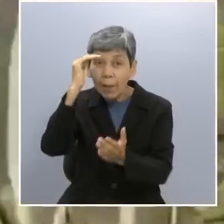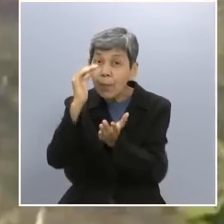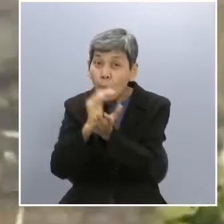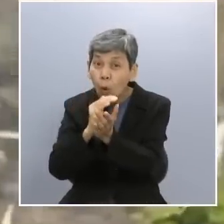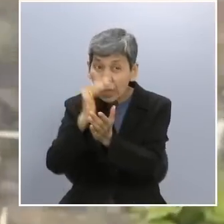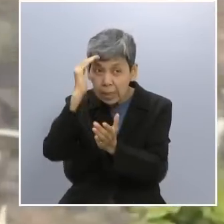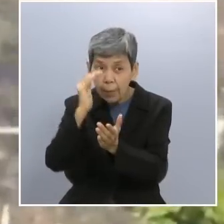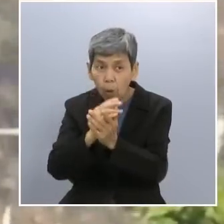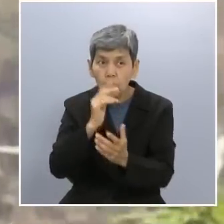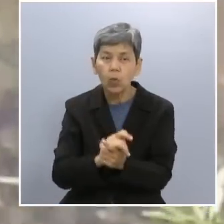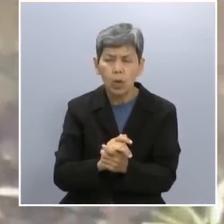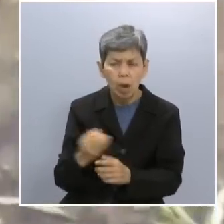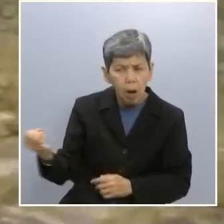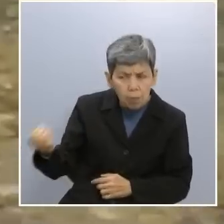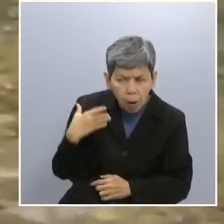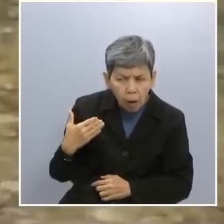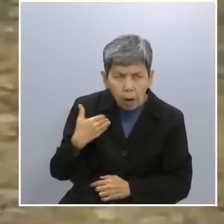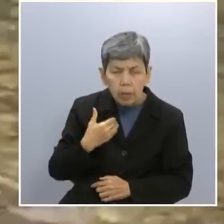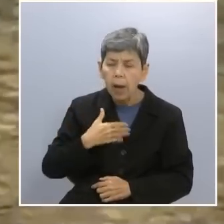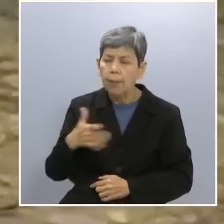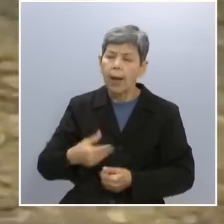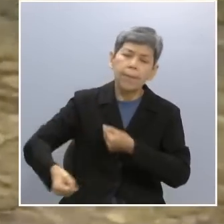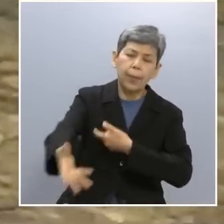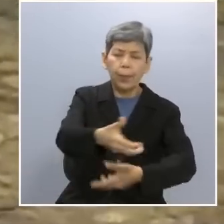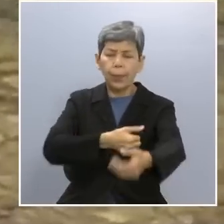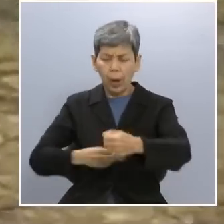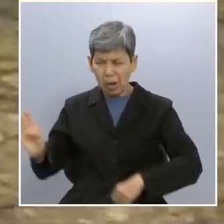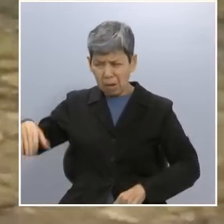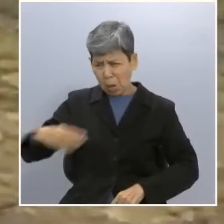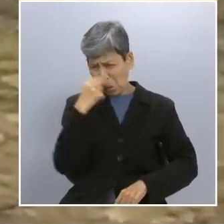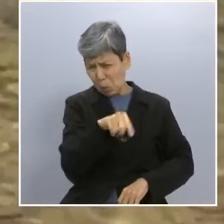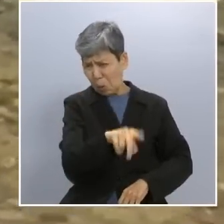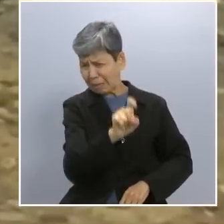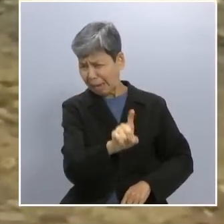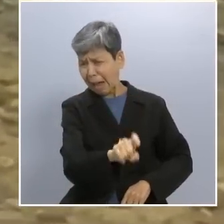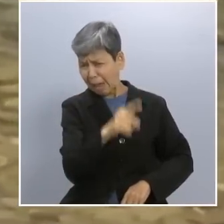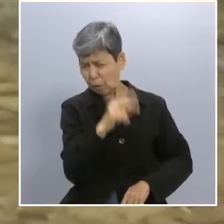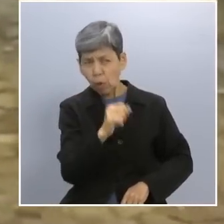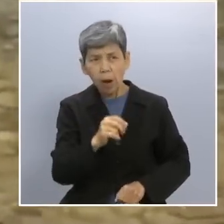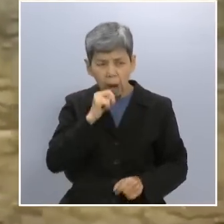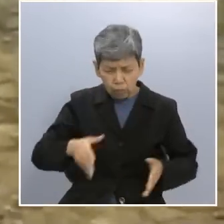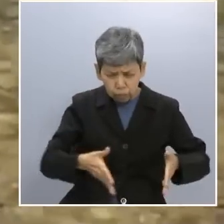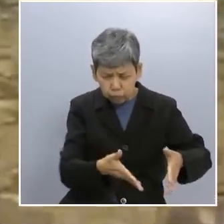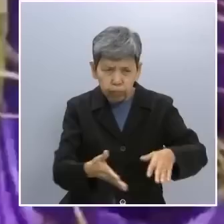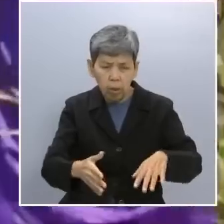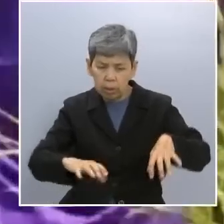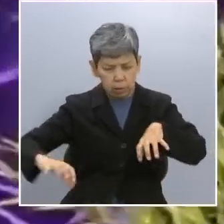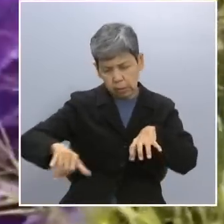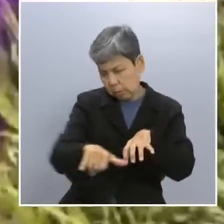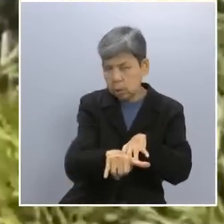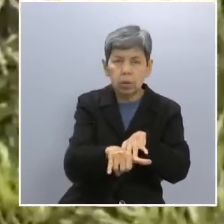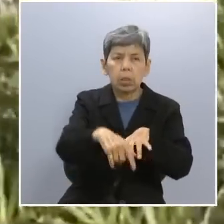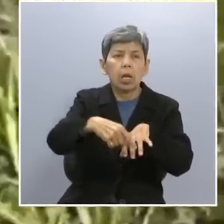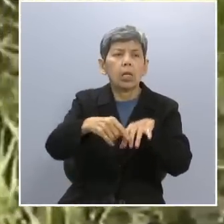พระโต๊ะนะครับเขาได้รับแจ้งจากทางชาวบ้านที่ออกไปหาปลาบอกให้ไปตรวจสอบศพนะครับที่ลอยมาเกยโขดหินในแม่น้ำพระโต๊ะอำเภอพระโต๊ะจังหวัดชุม